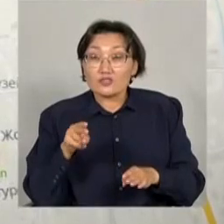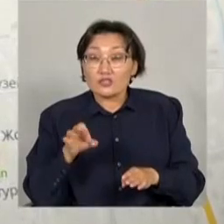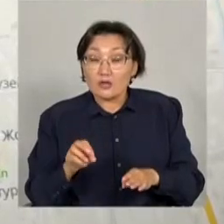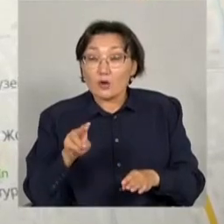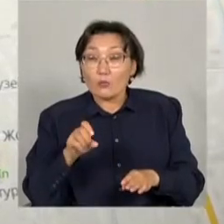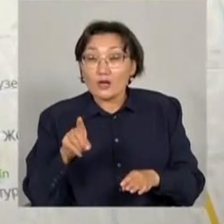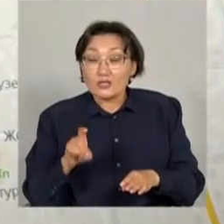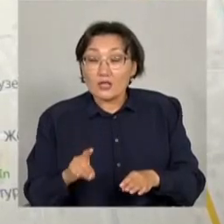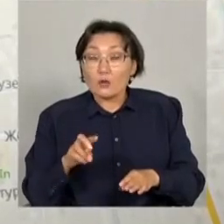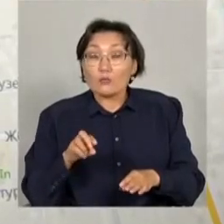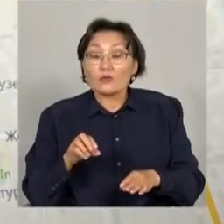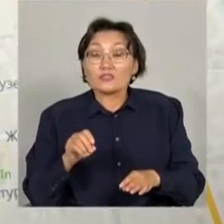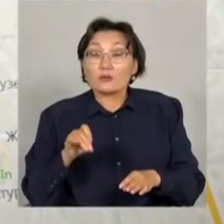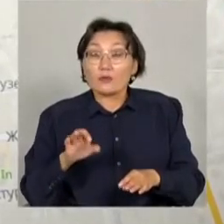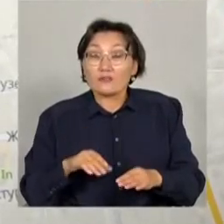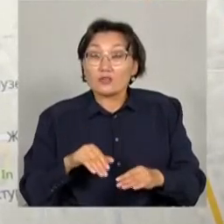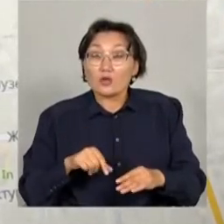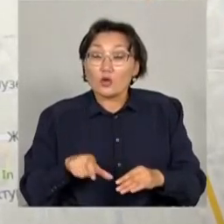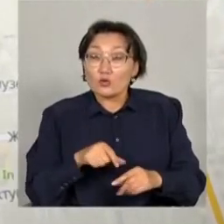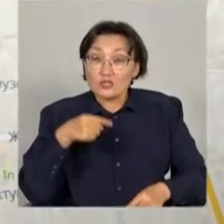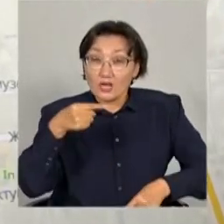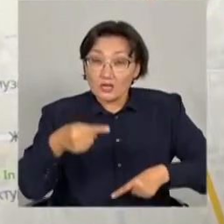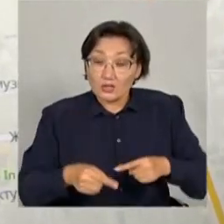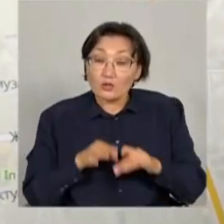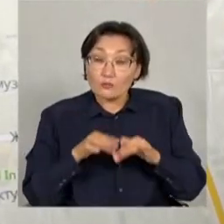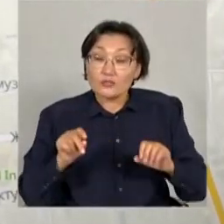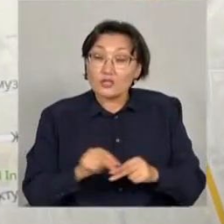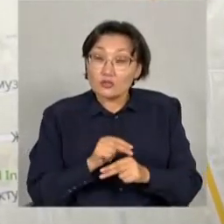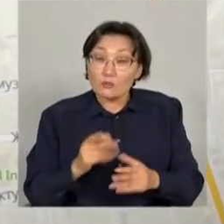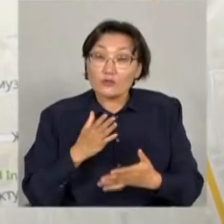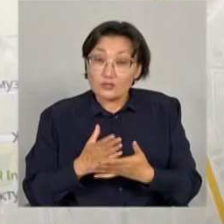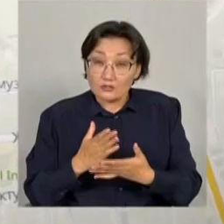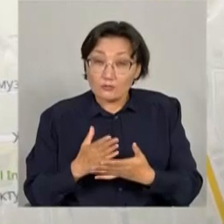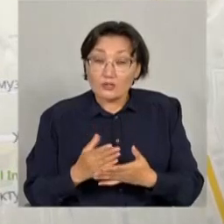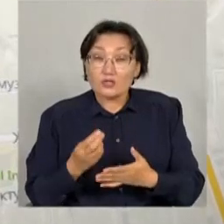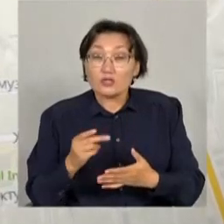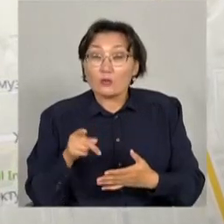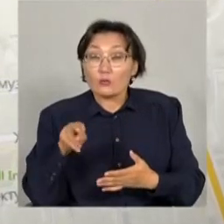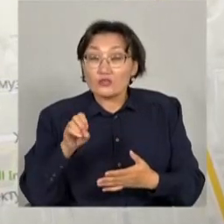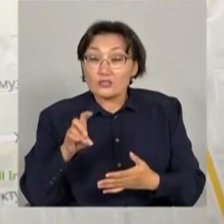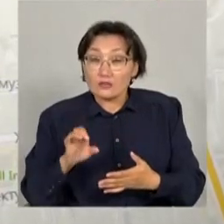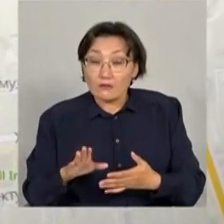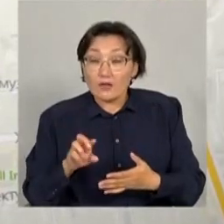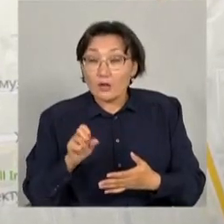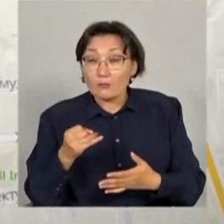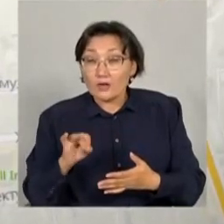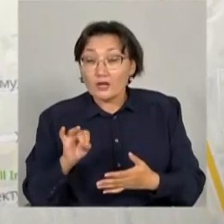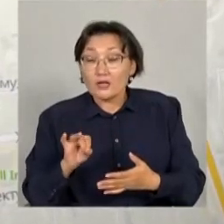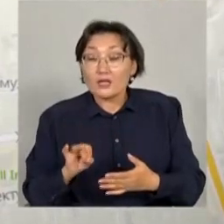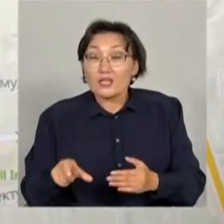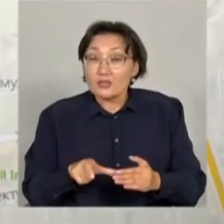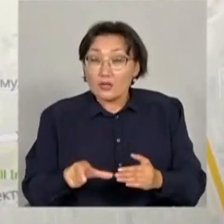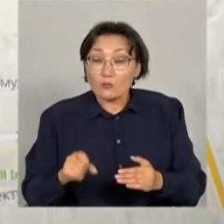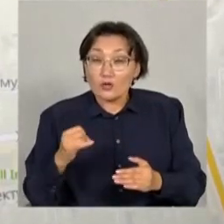Құрманғазы, Байтұрсынұлы және Сәтбаев көшелері арқылы айналып өтуге болады. Жөндеу жүріп жатқанда Шагабутдинов көшесінен Абай даңғылына оңтүстік